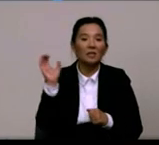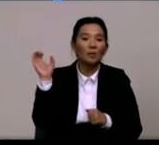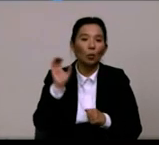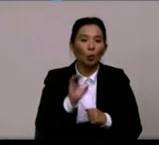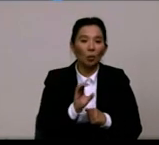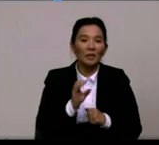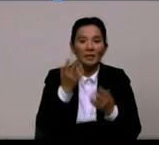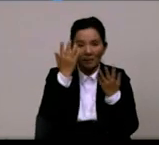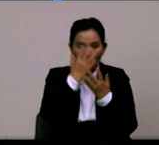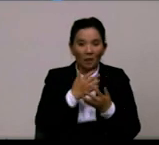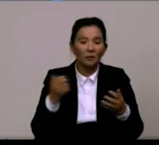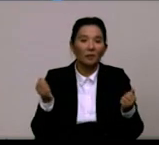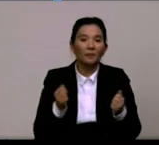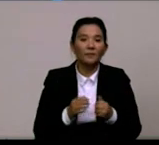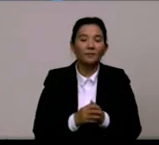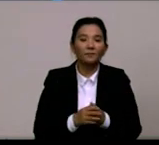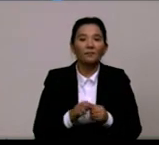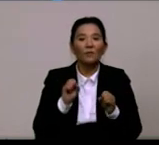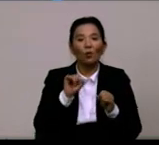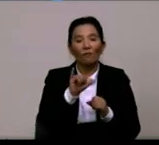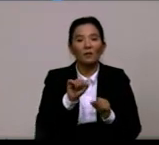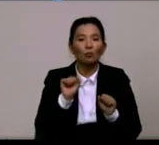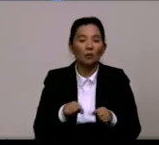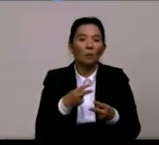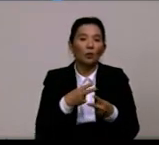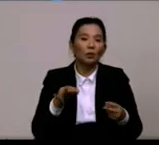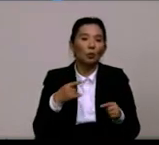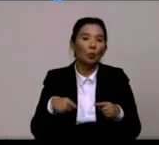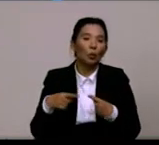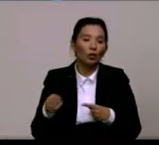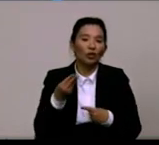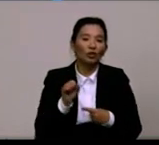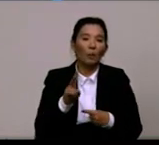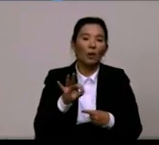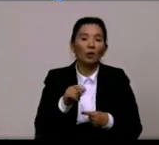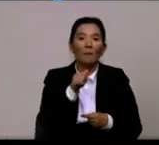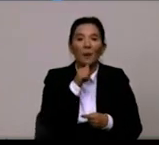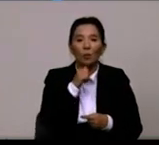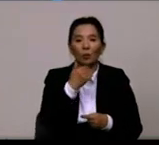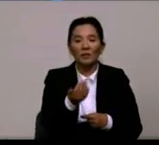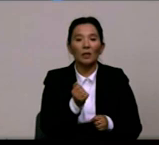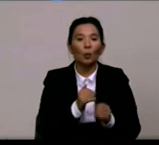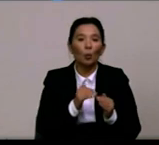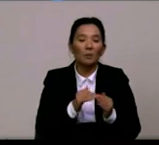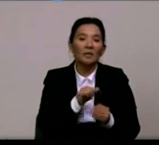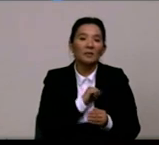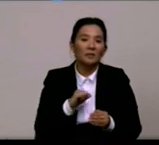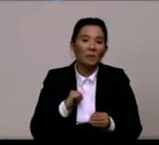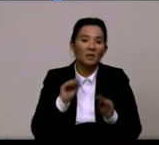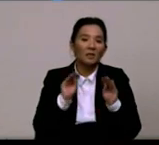секунды темноты. У вас может получиться и другой шаблон. Попробуйте дома сами